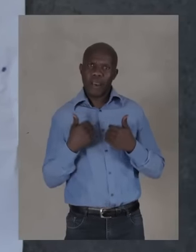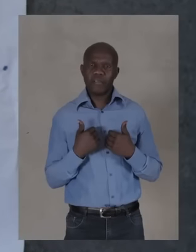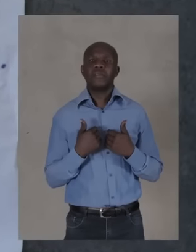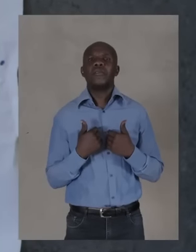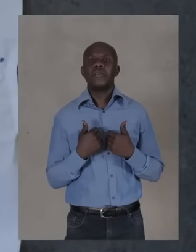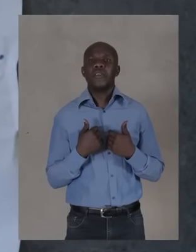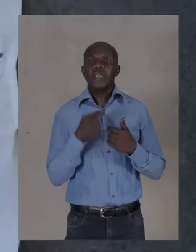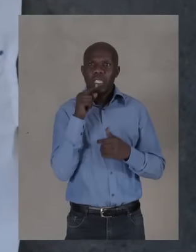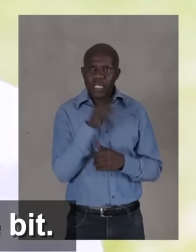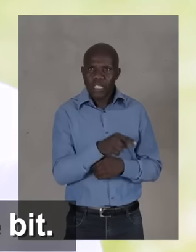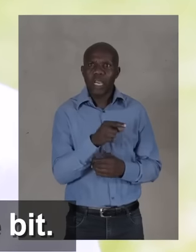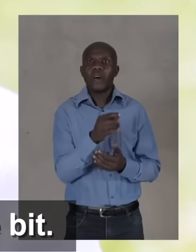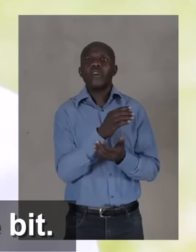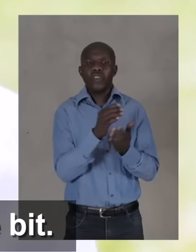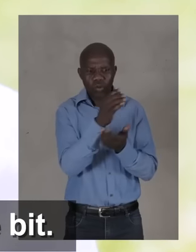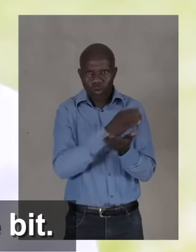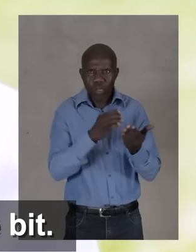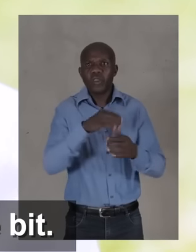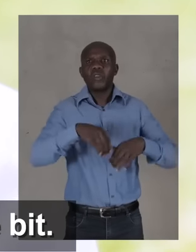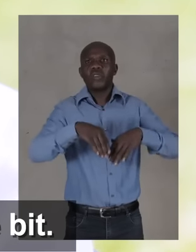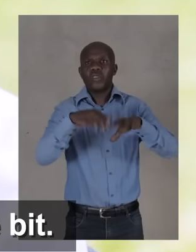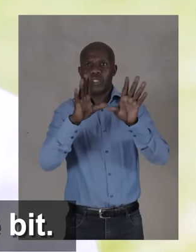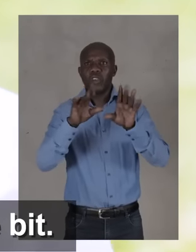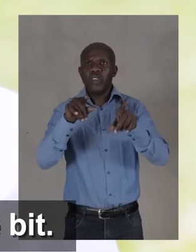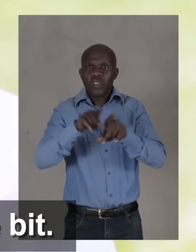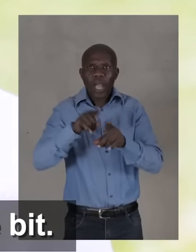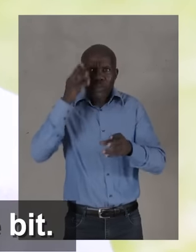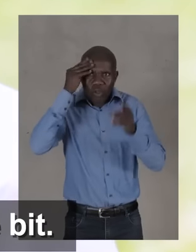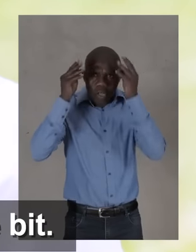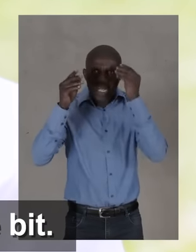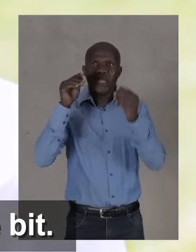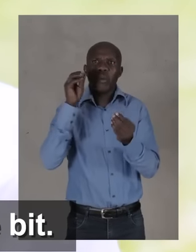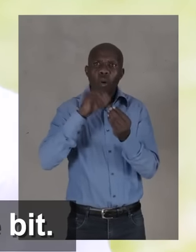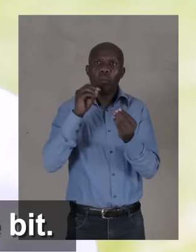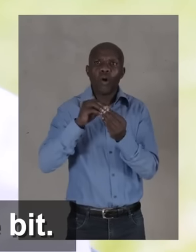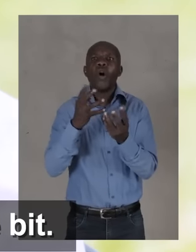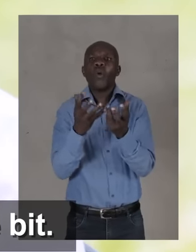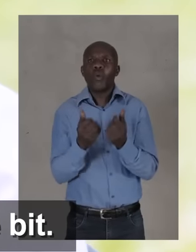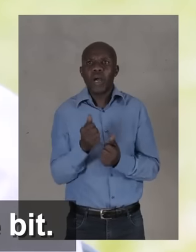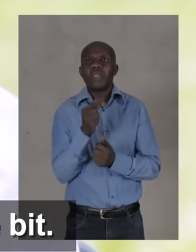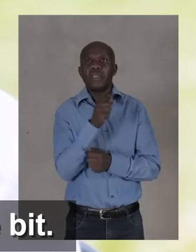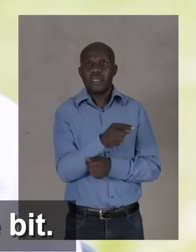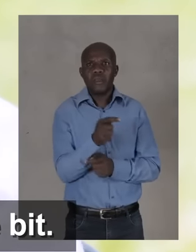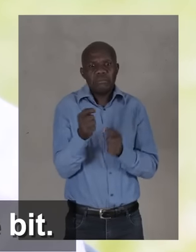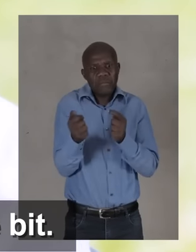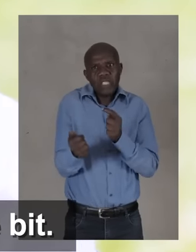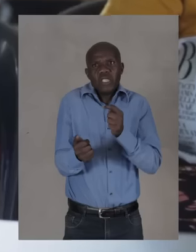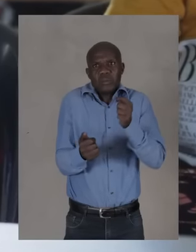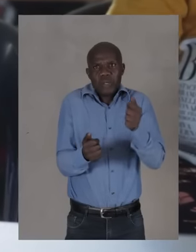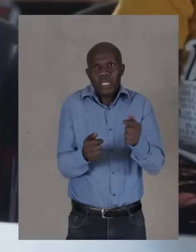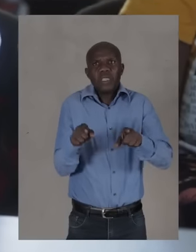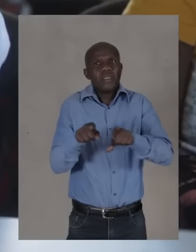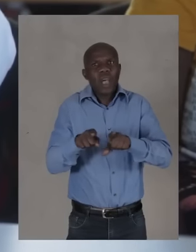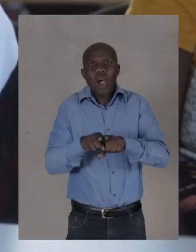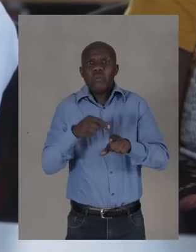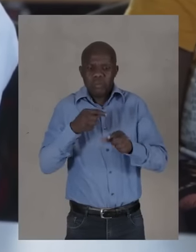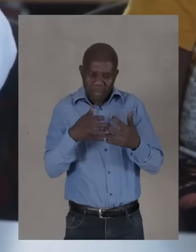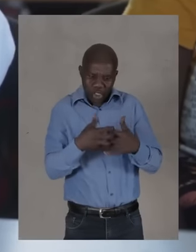and technology so kuzwa njindi into akasika kunyina luyipo ndondo akaholojo mweta kuchekali ukwaniya kuchita